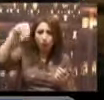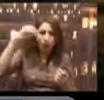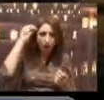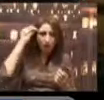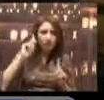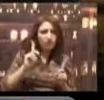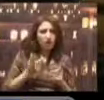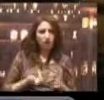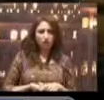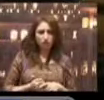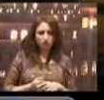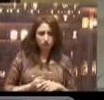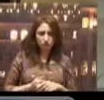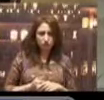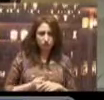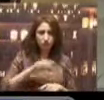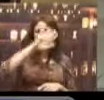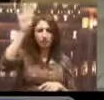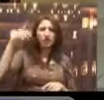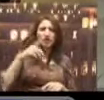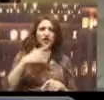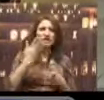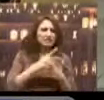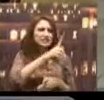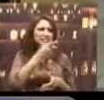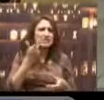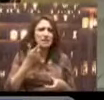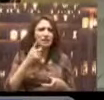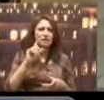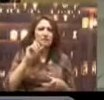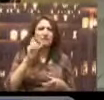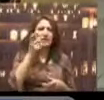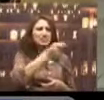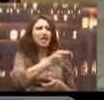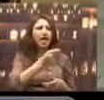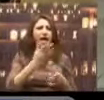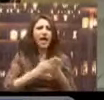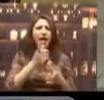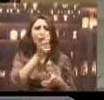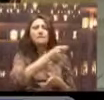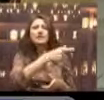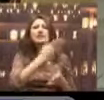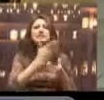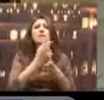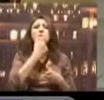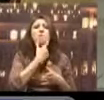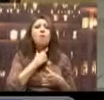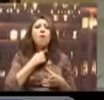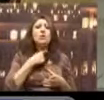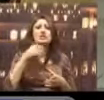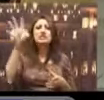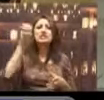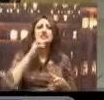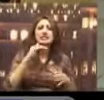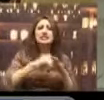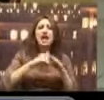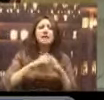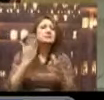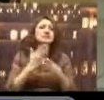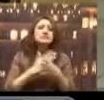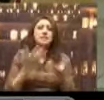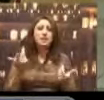بس اتهموك انك انت اخوانا. حصل، بس ما هم ما حسيتوش اتهام، بس حسيته يعني سذاجه. لا ما هو اللي يعني بيقول لك اعتقد انه اتهام، يعني هو يعني اللي بيقول لك